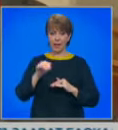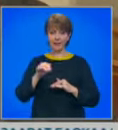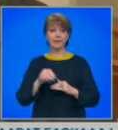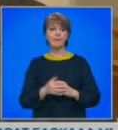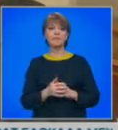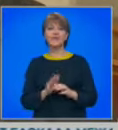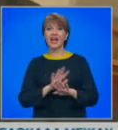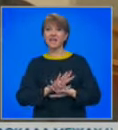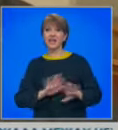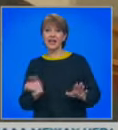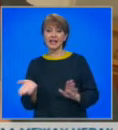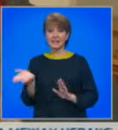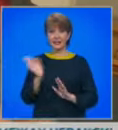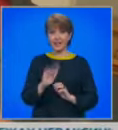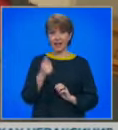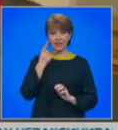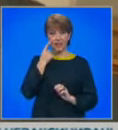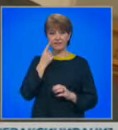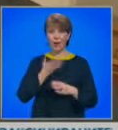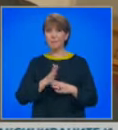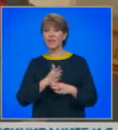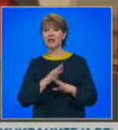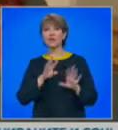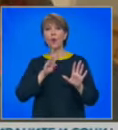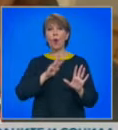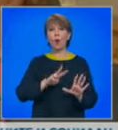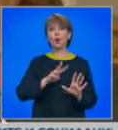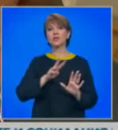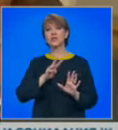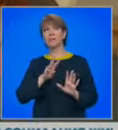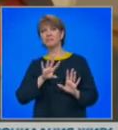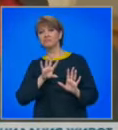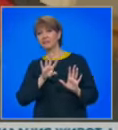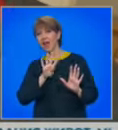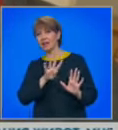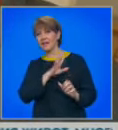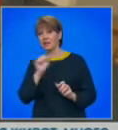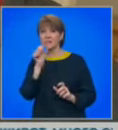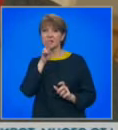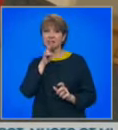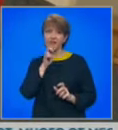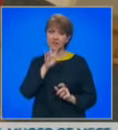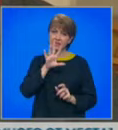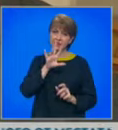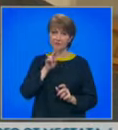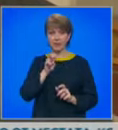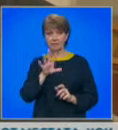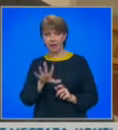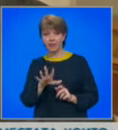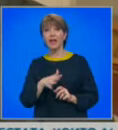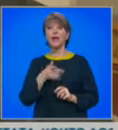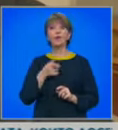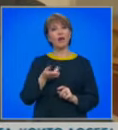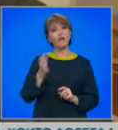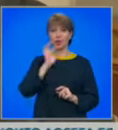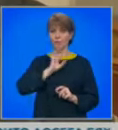тестването. Може би това ще стане между 8 и 29 без 20, 9 без 25. И тогава те ще си